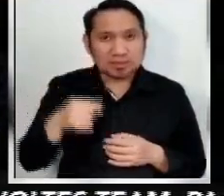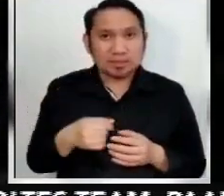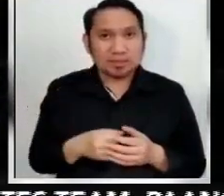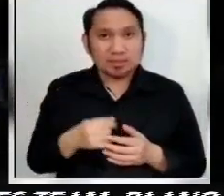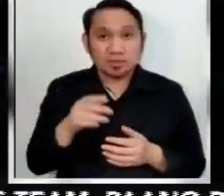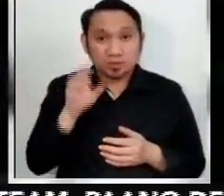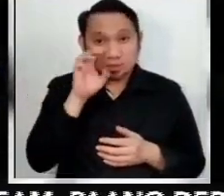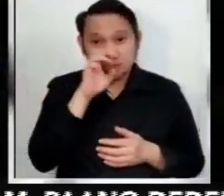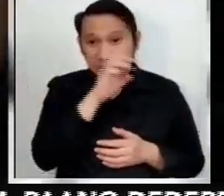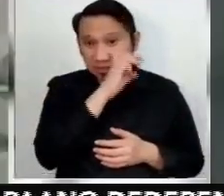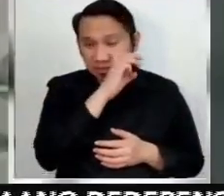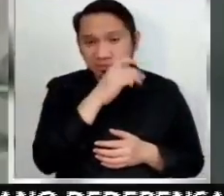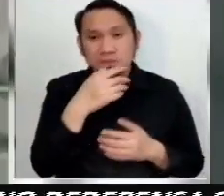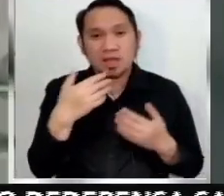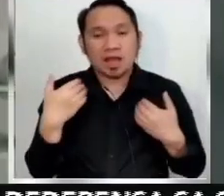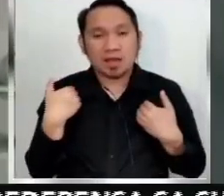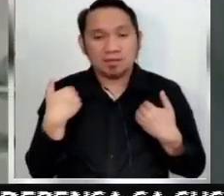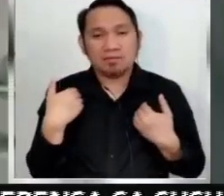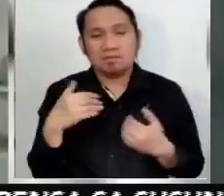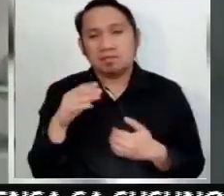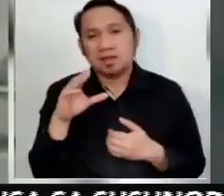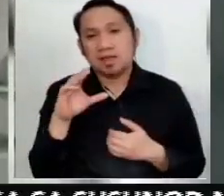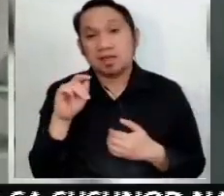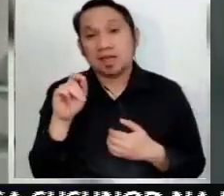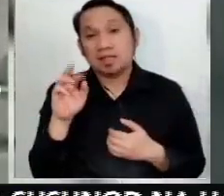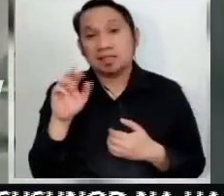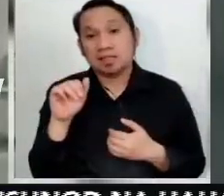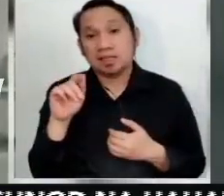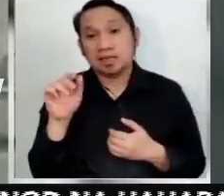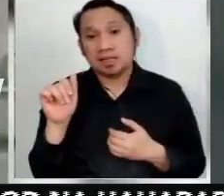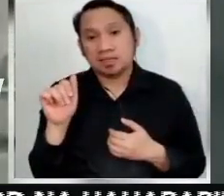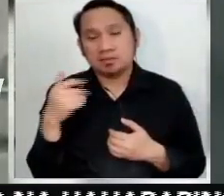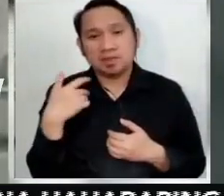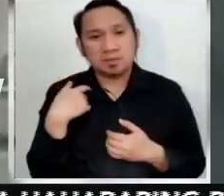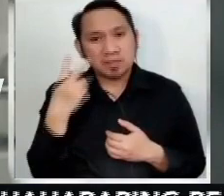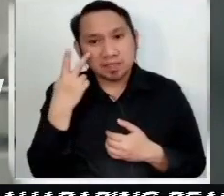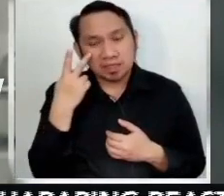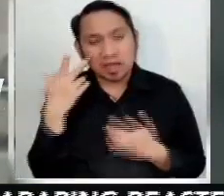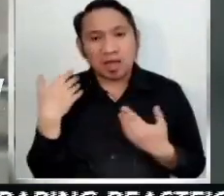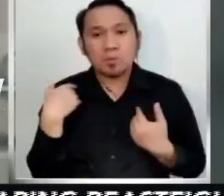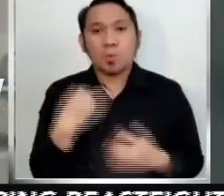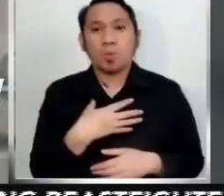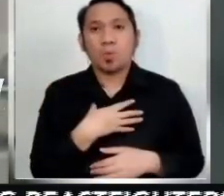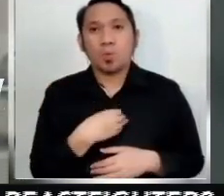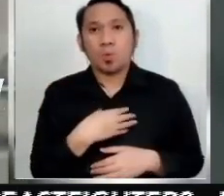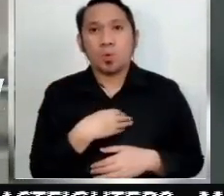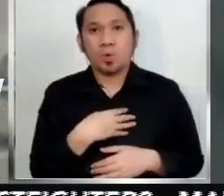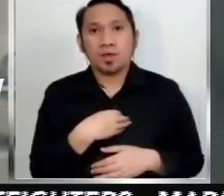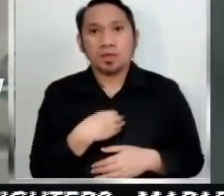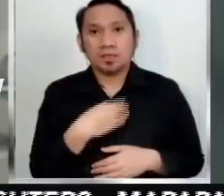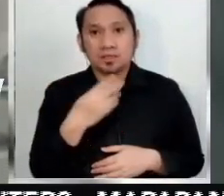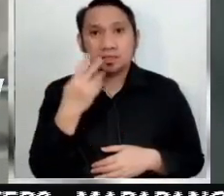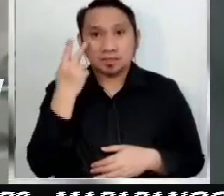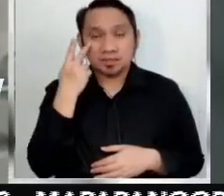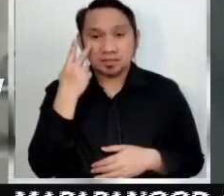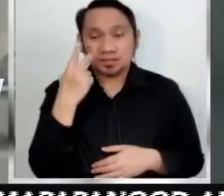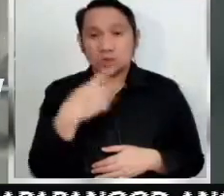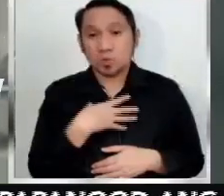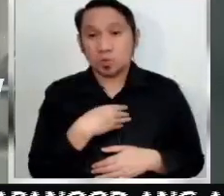sa katarata. Nakita namin may puti agad sa mata po niya. So, ang isa sa mga pinaka-common na nakikita